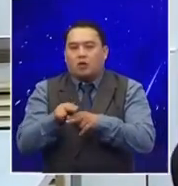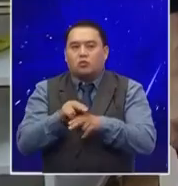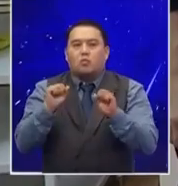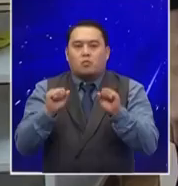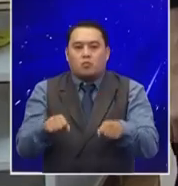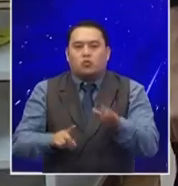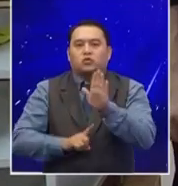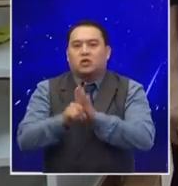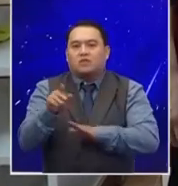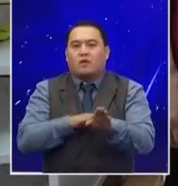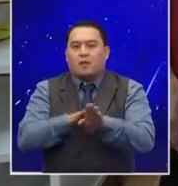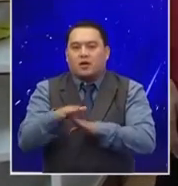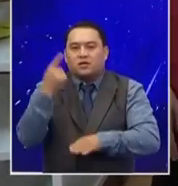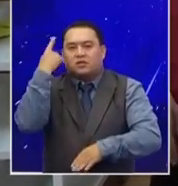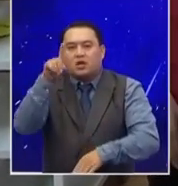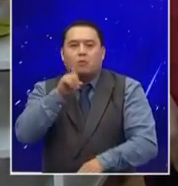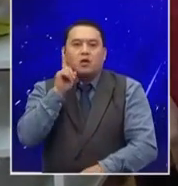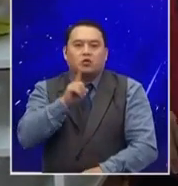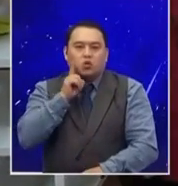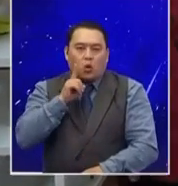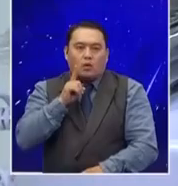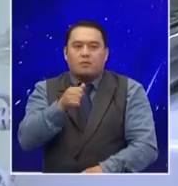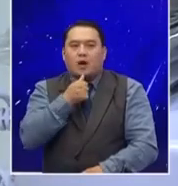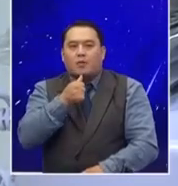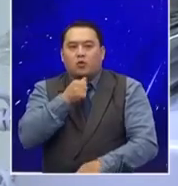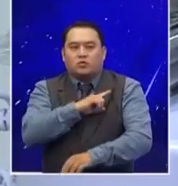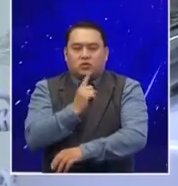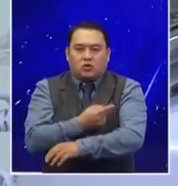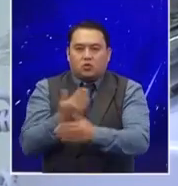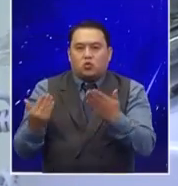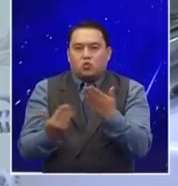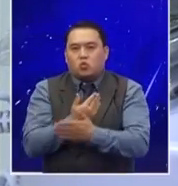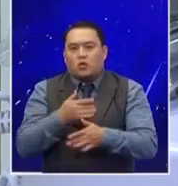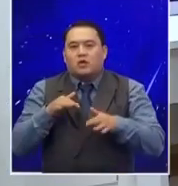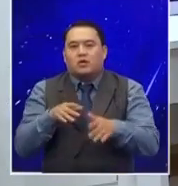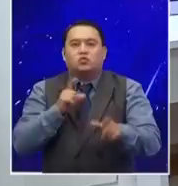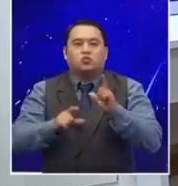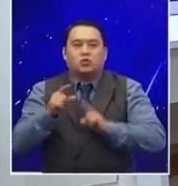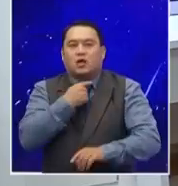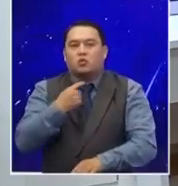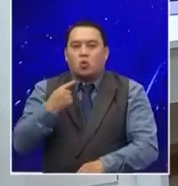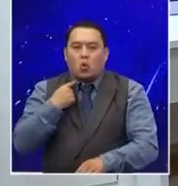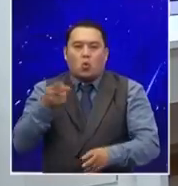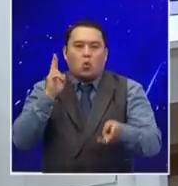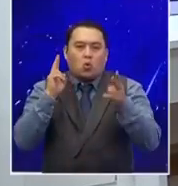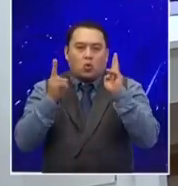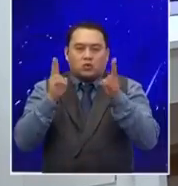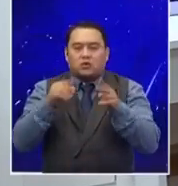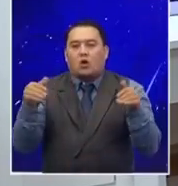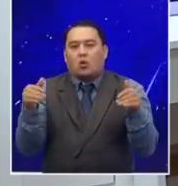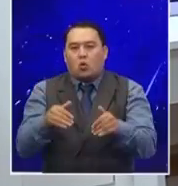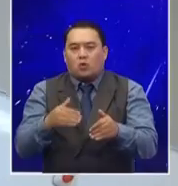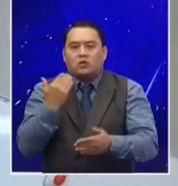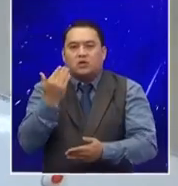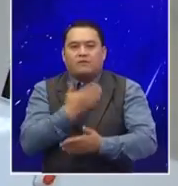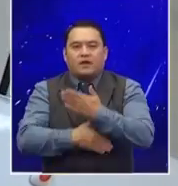мощный стартап для реализации идей молодежи. Пробуют свои силы в новом для них деле и студенты Талдыкурганского политехнического колледжа,